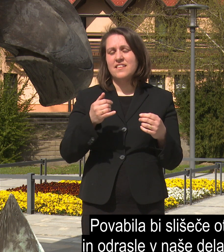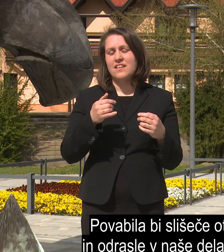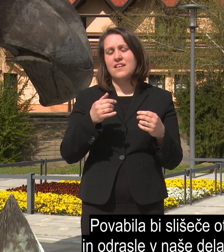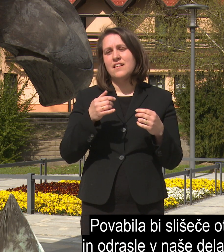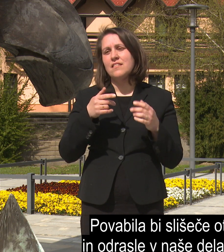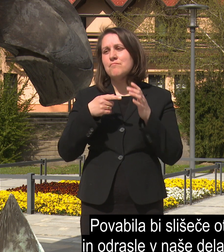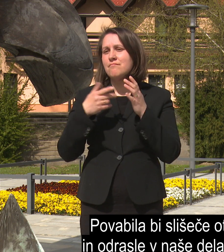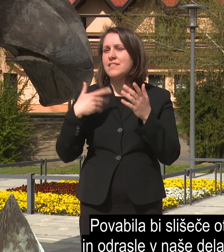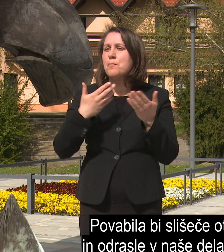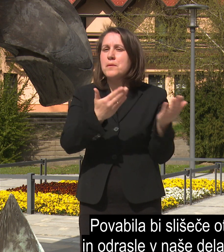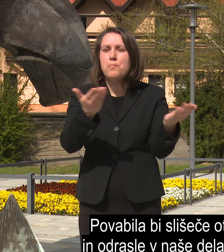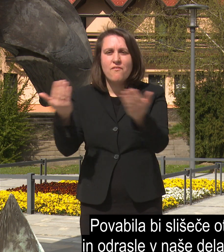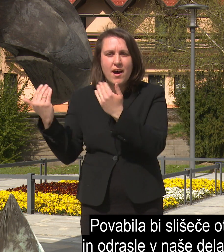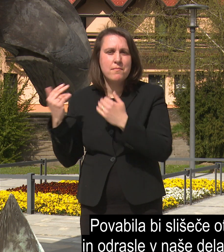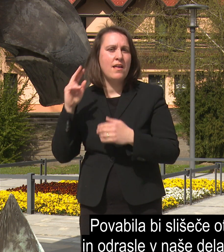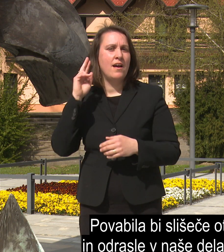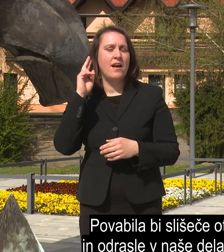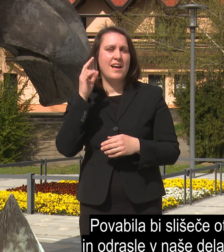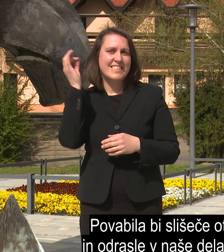javnosti.